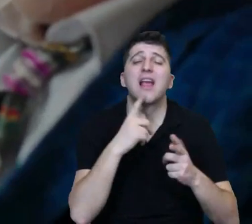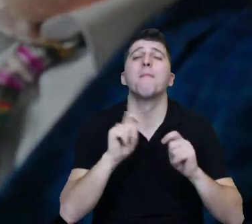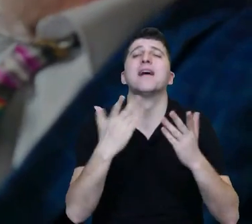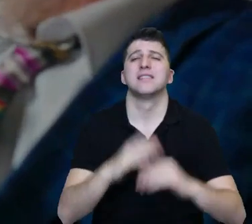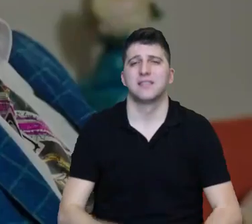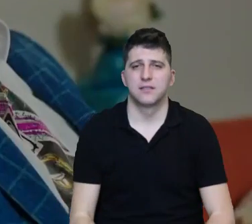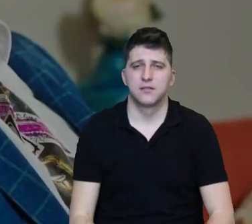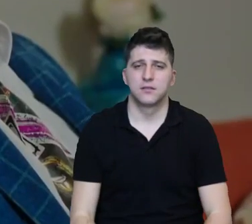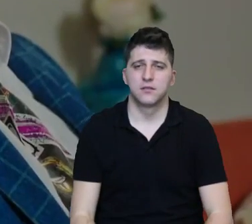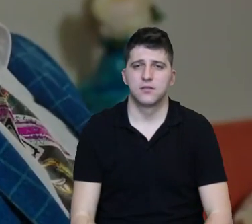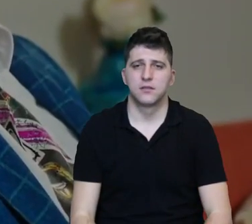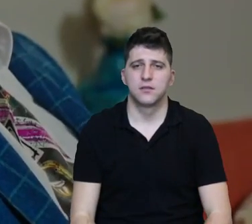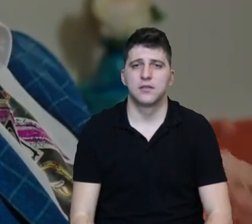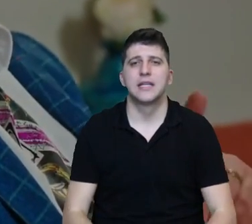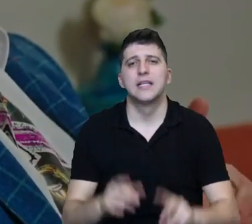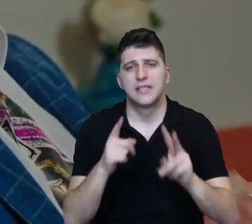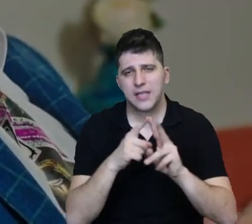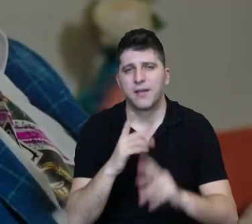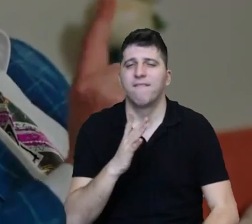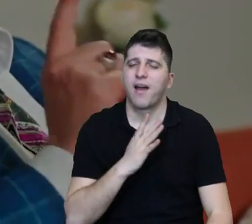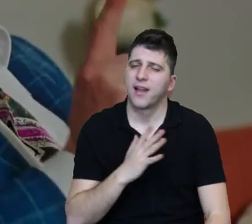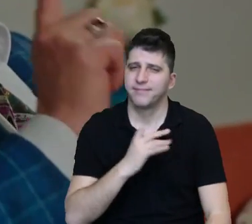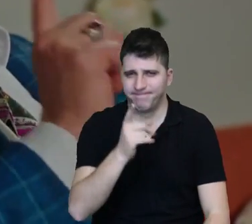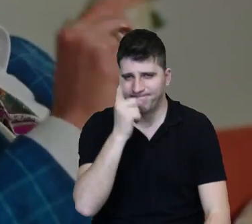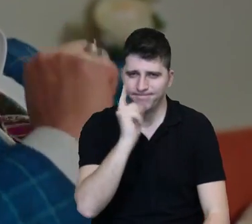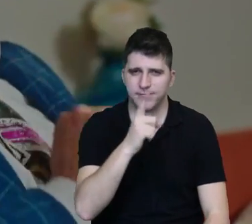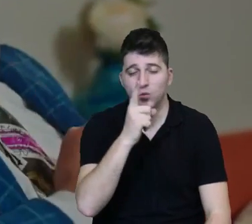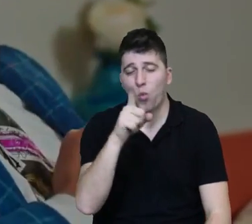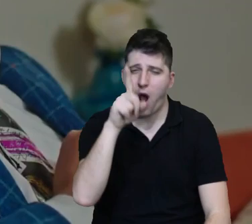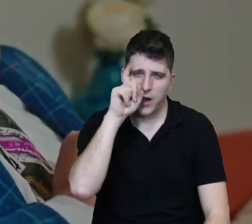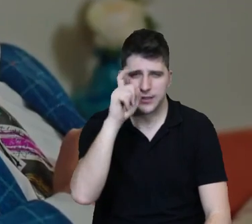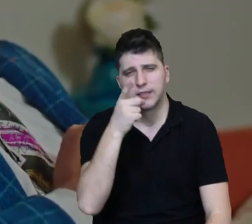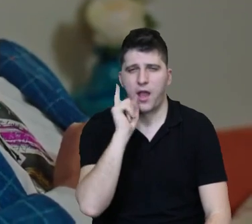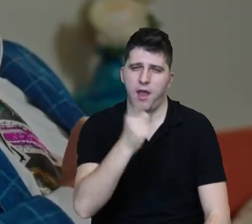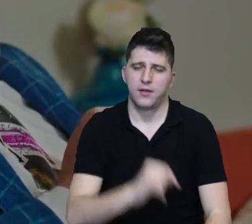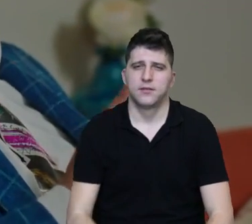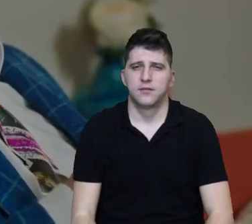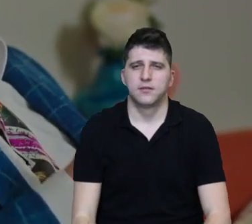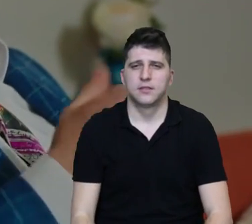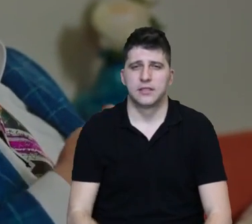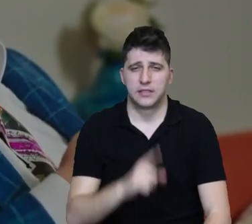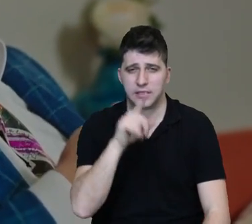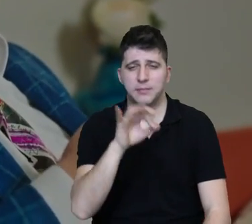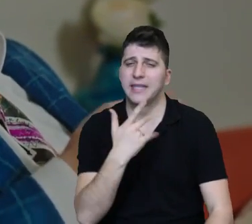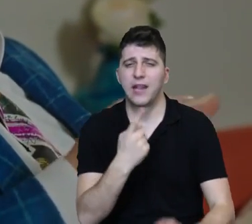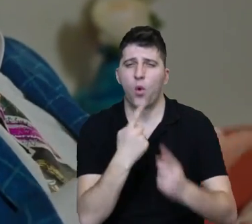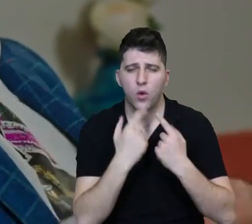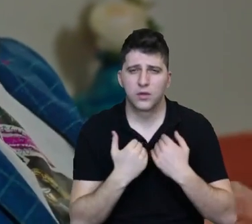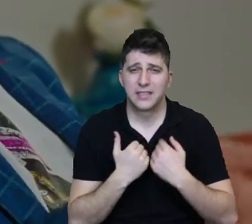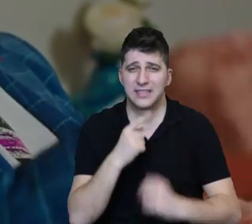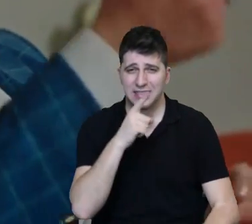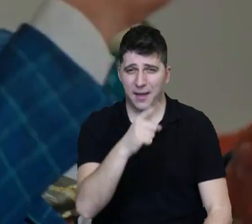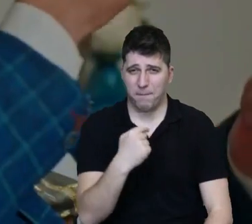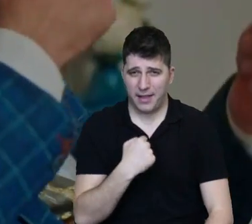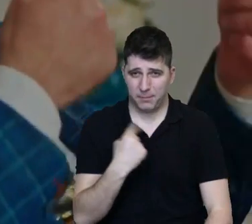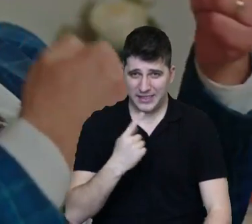yapmazsın. Nazmiye var ya bak, sen var ya az çakal değilsin ha. Hani sen bana şimdi ne diyorsun? Yani sen